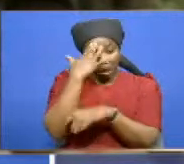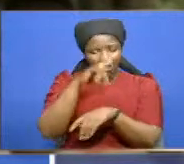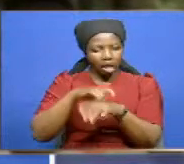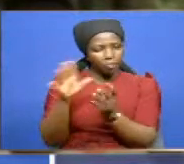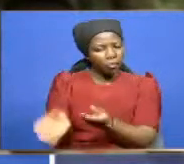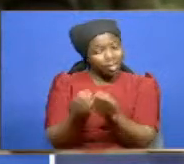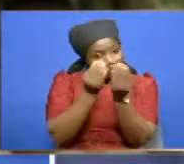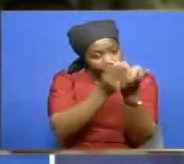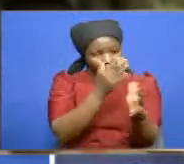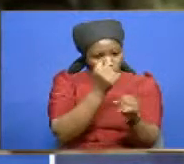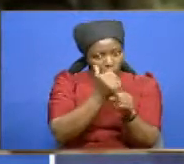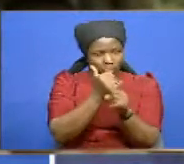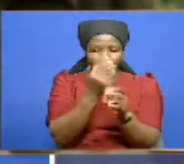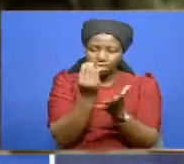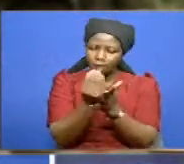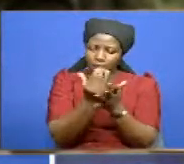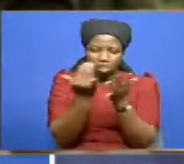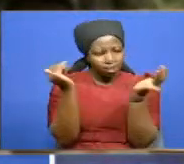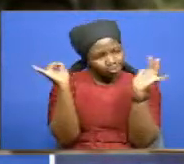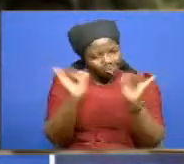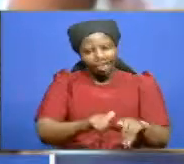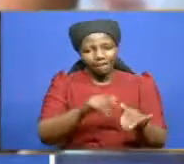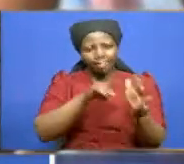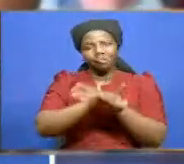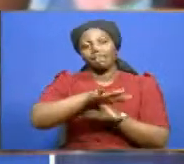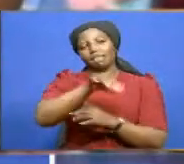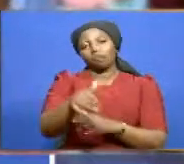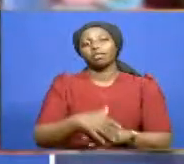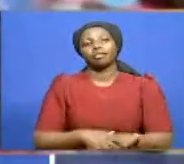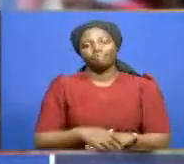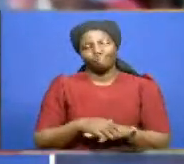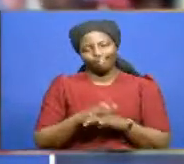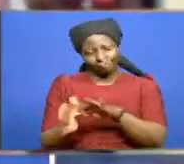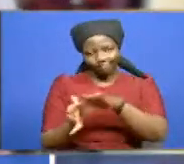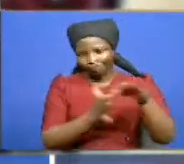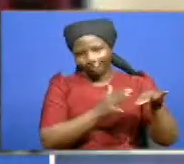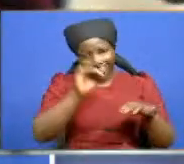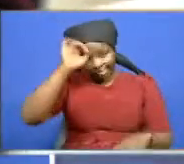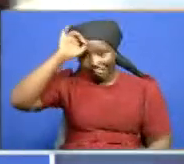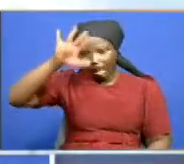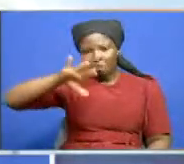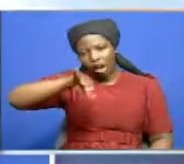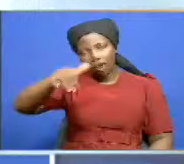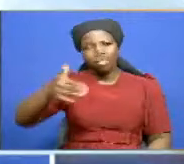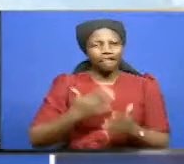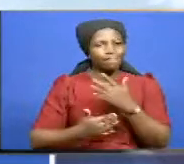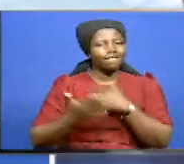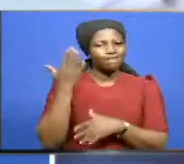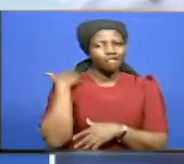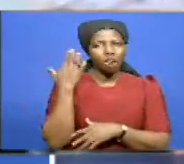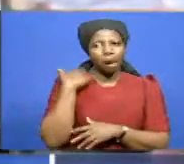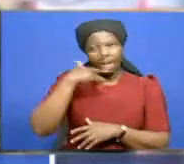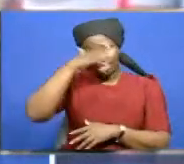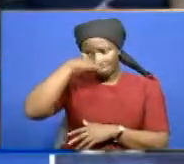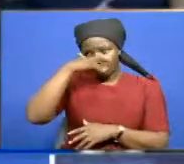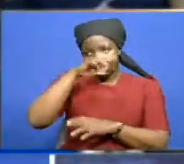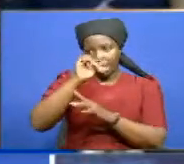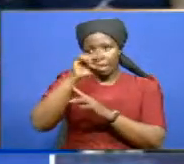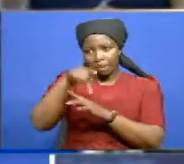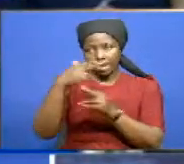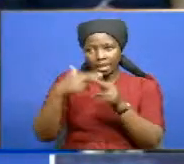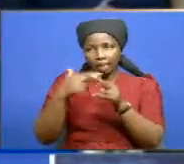kazi, pesa hii inabaki hapa. Na katika kaunti ya Kiambu, aliyekuwa mbunge wa Thika mjini Alice